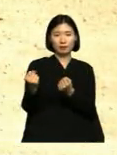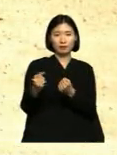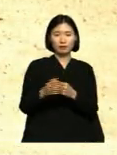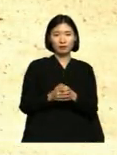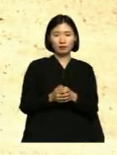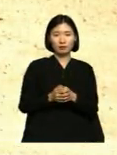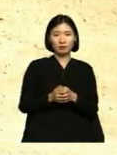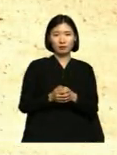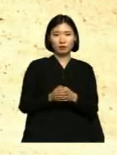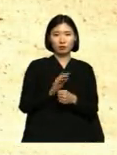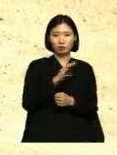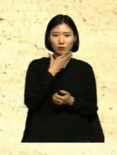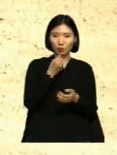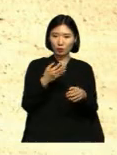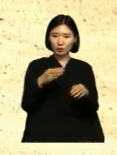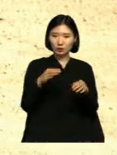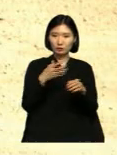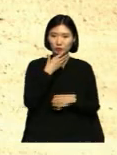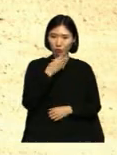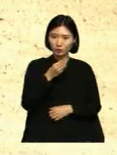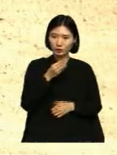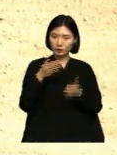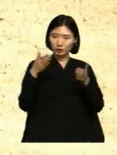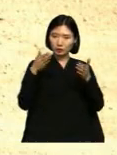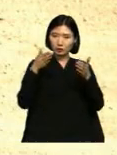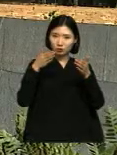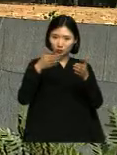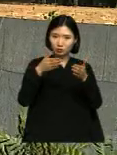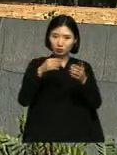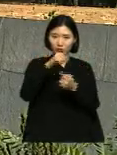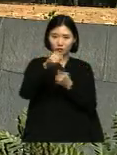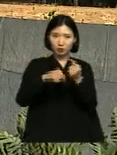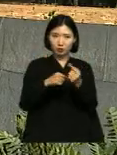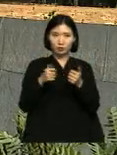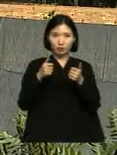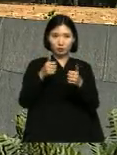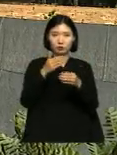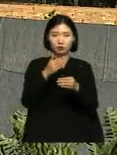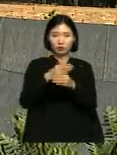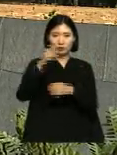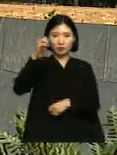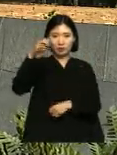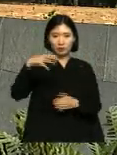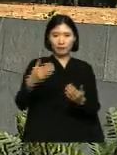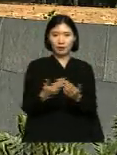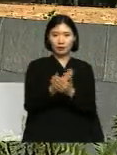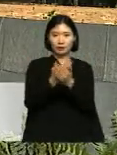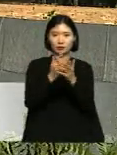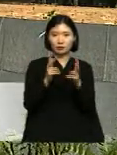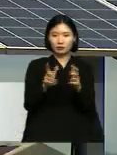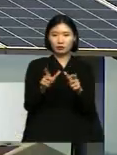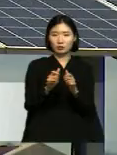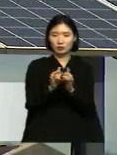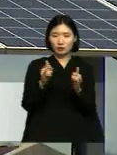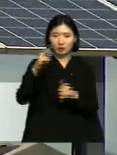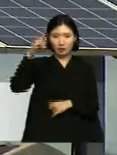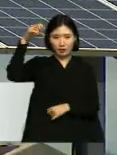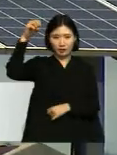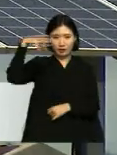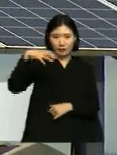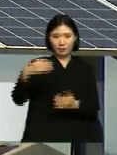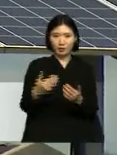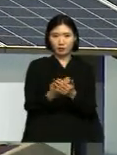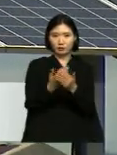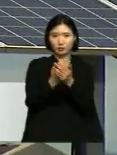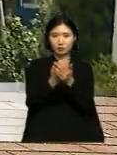저희는 이제 복지 쪽이 로 운용을 만인 힘쓰고 있죠 여주 0 태양광 발전 사업은 지역 주민들을 태양광발전사업 의